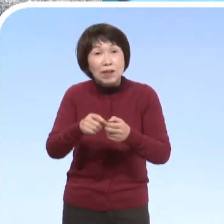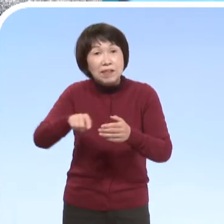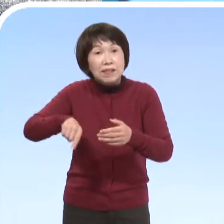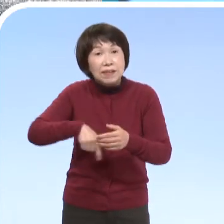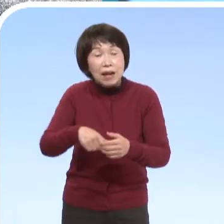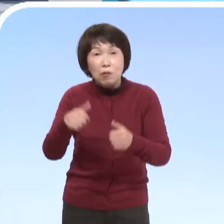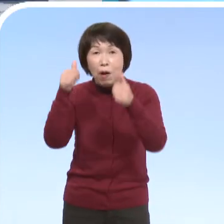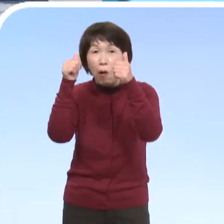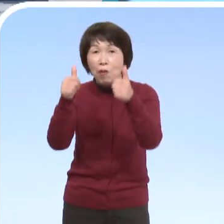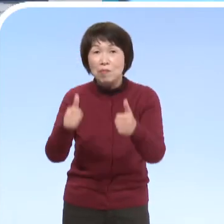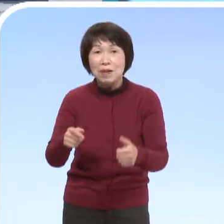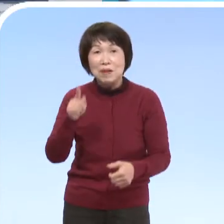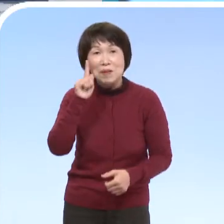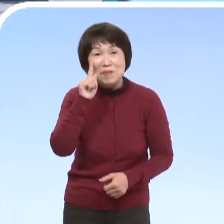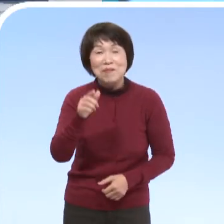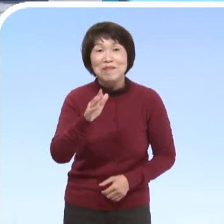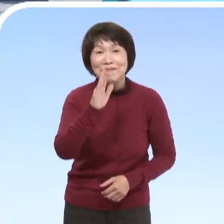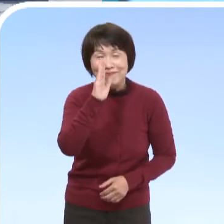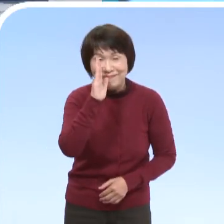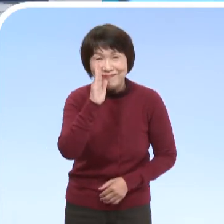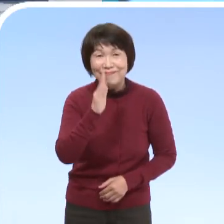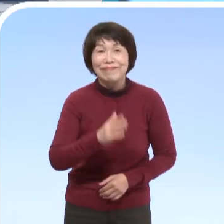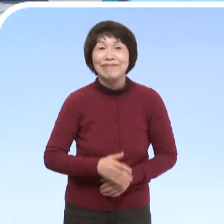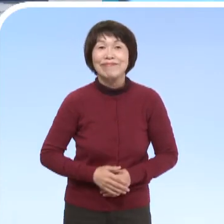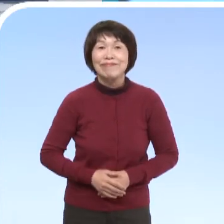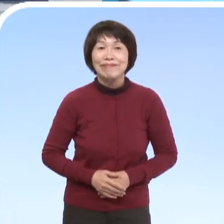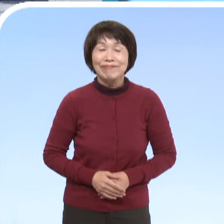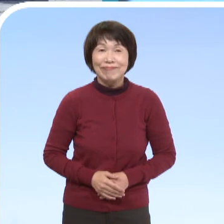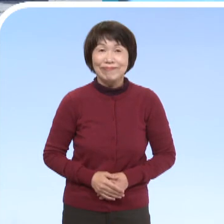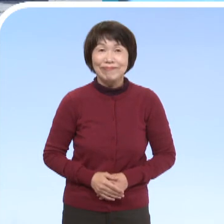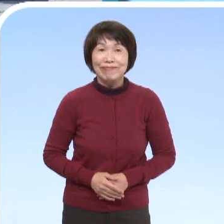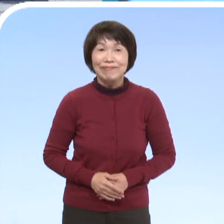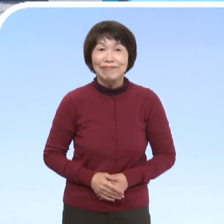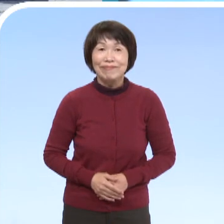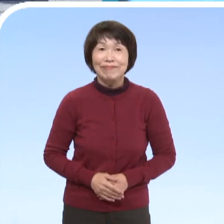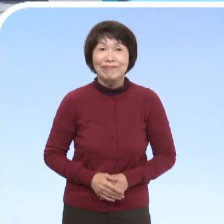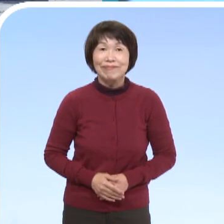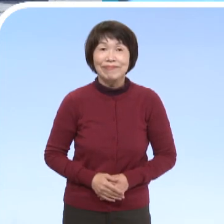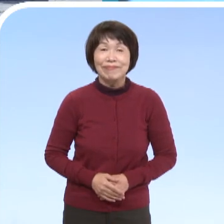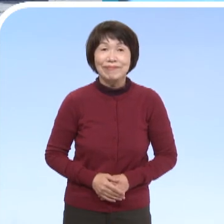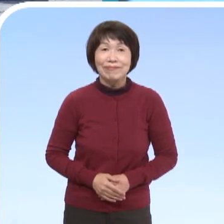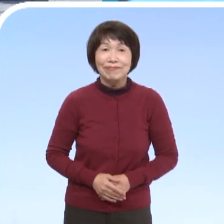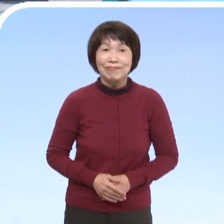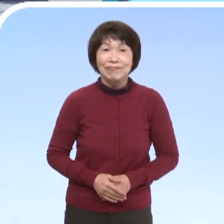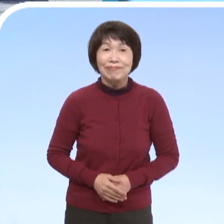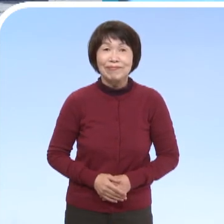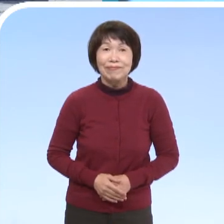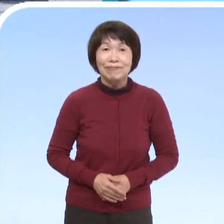全国豊かな海づくり大会兵庫大会のホームページをご覧ください。